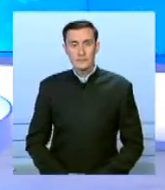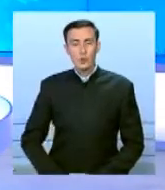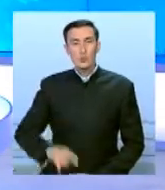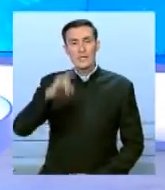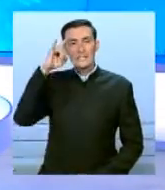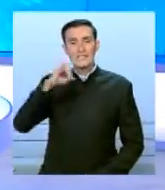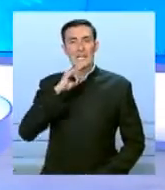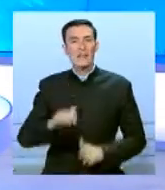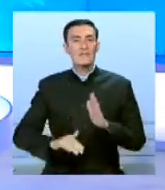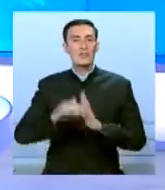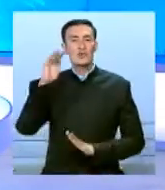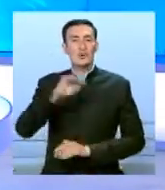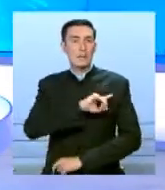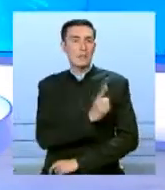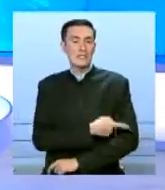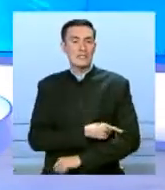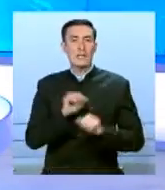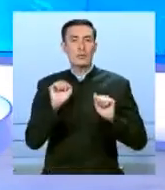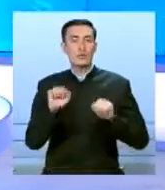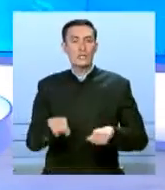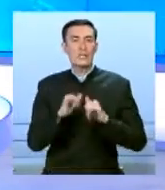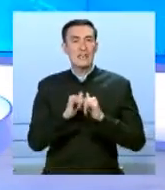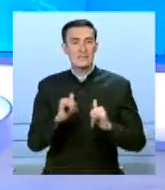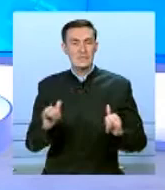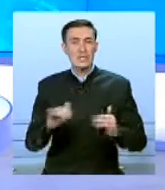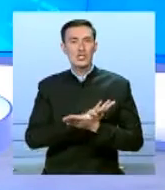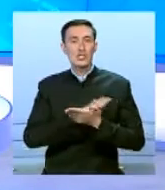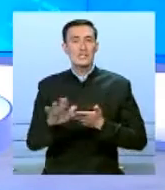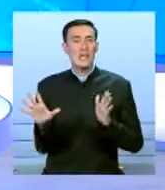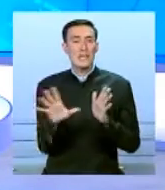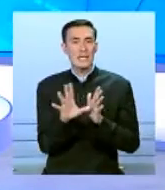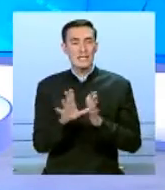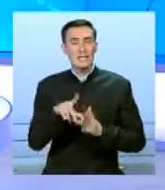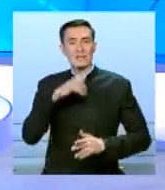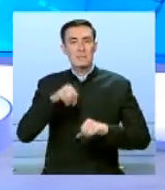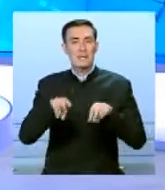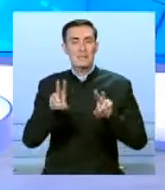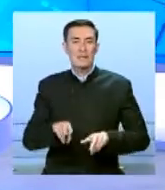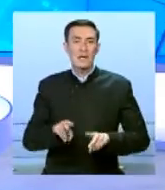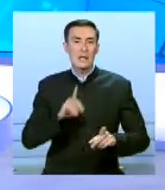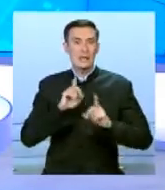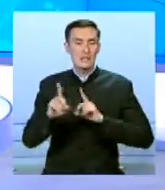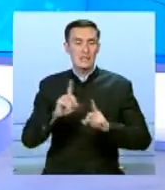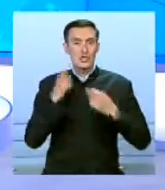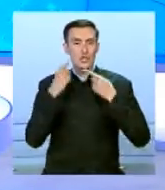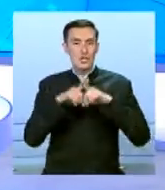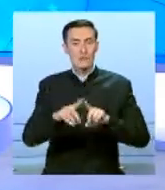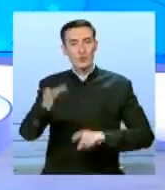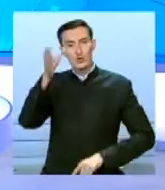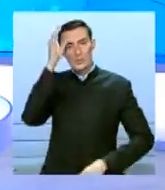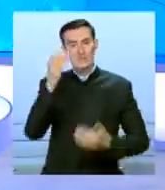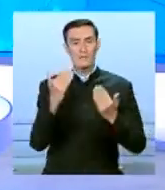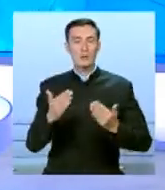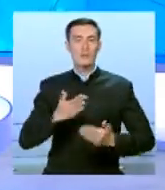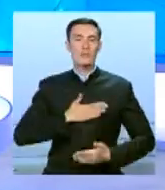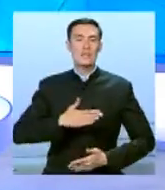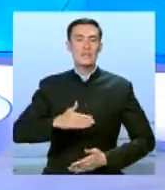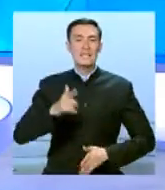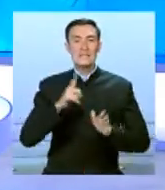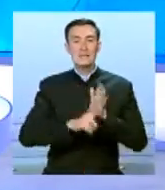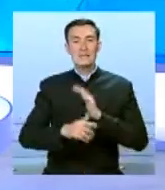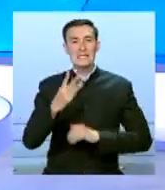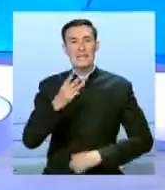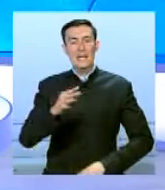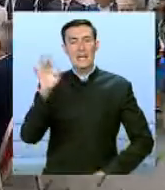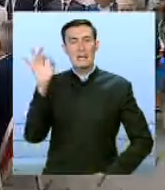У Казахстана высокий потенциал в развитии зеленой энергетики. Об этом говорили специалисты на Всемирном конгрессе инженеров и ученых. Сегодня в нашей стране